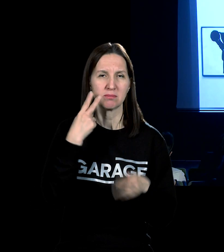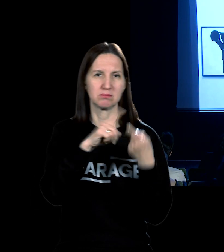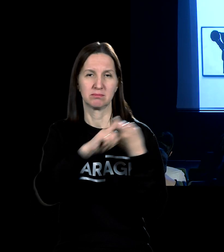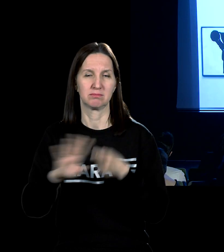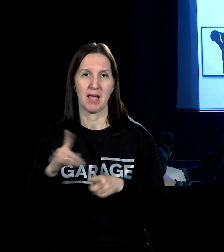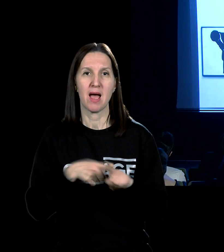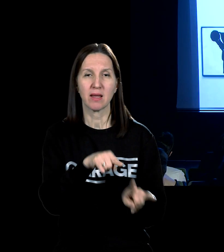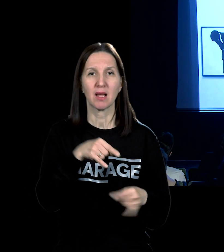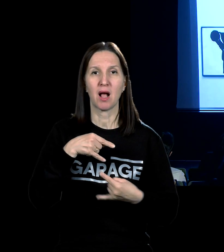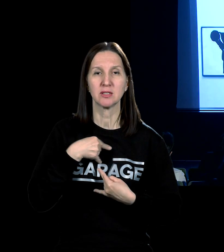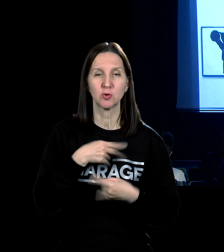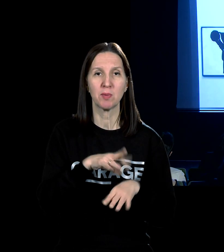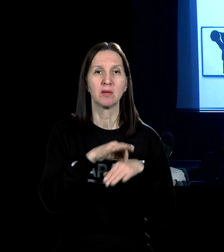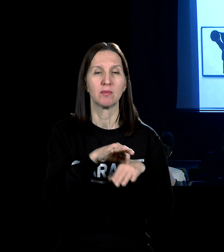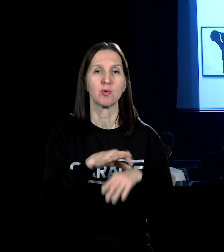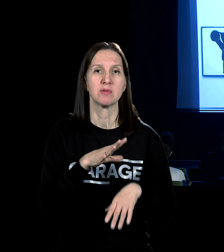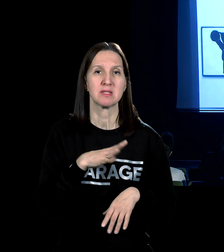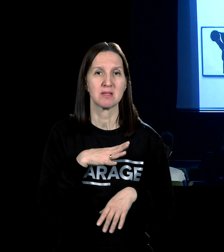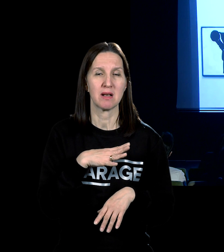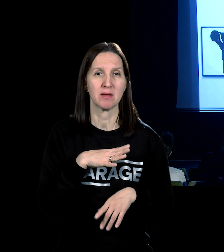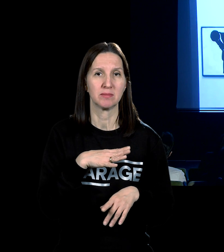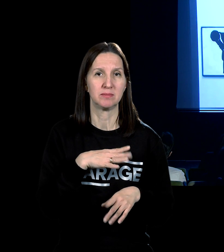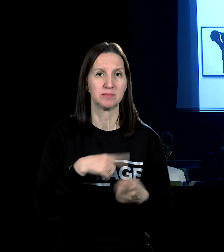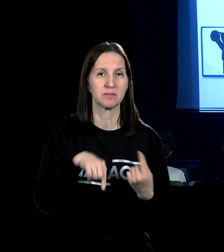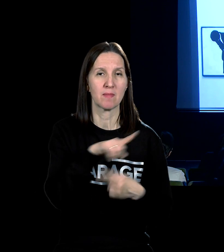сколько костюмы, которые носили там